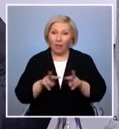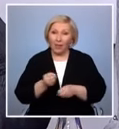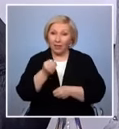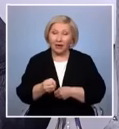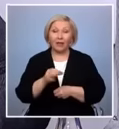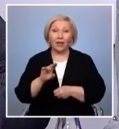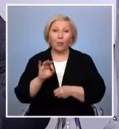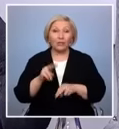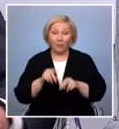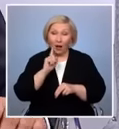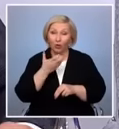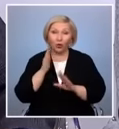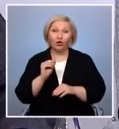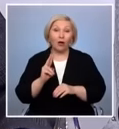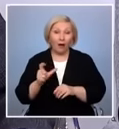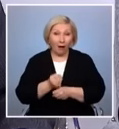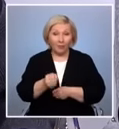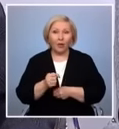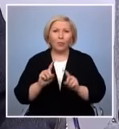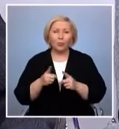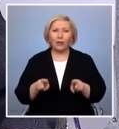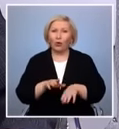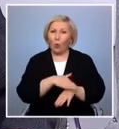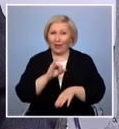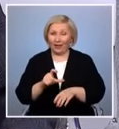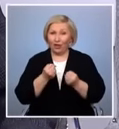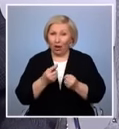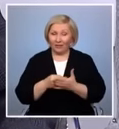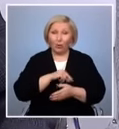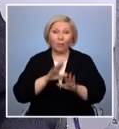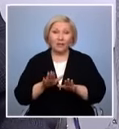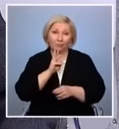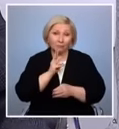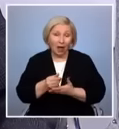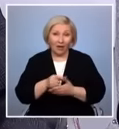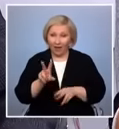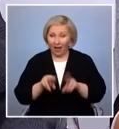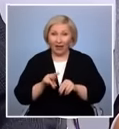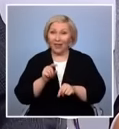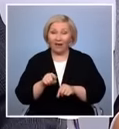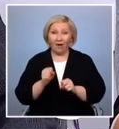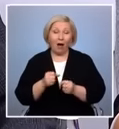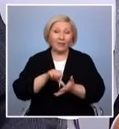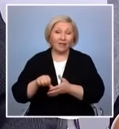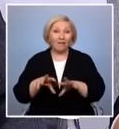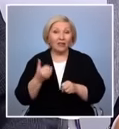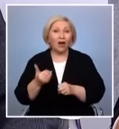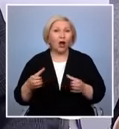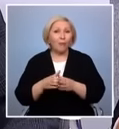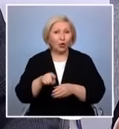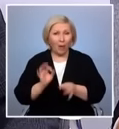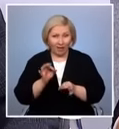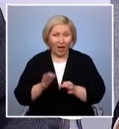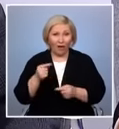откладывал все свои, значит, там проекты и планы, он не уверен даже, в общем-то, в завтрашнем дне. Вот такое ощущение у меня было. Ну и